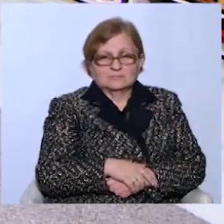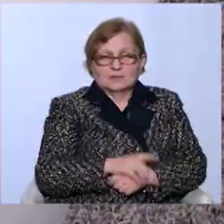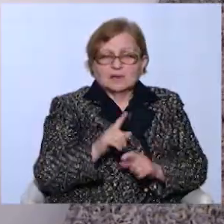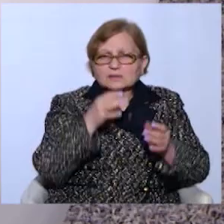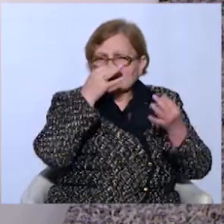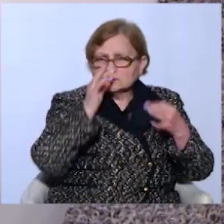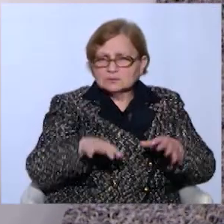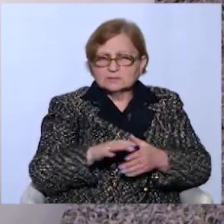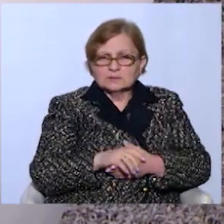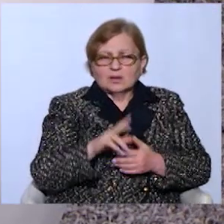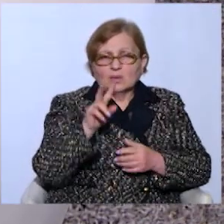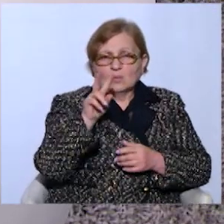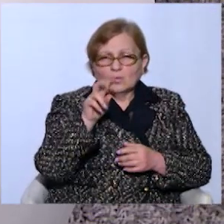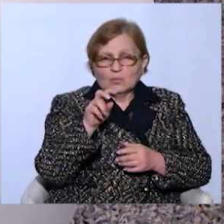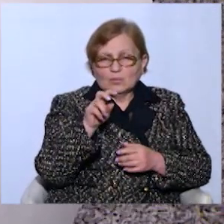დაგვჭა?